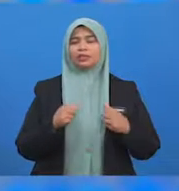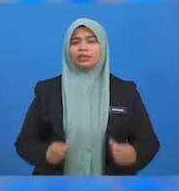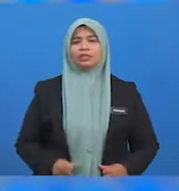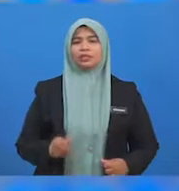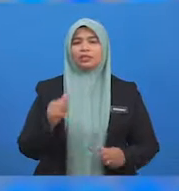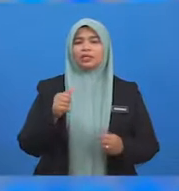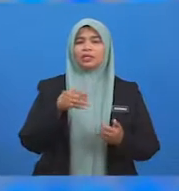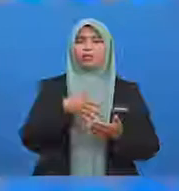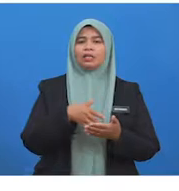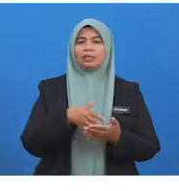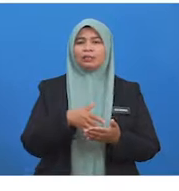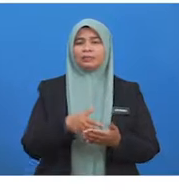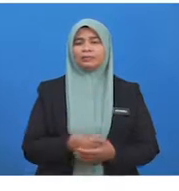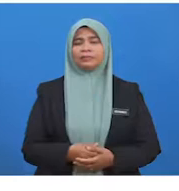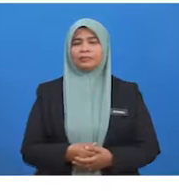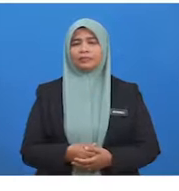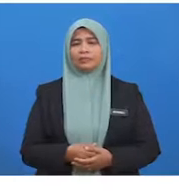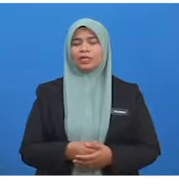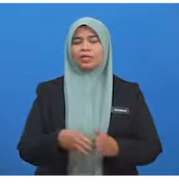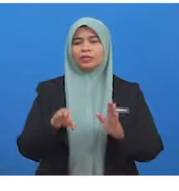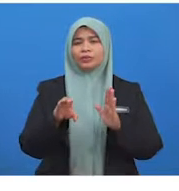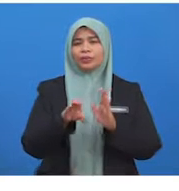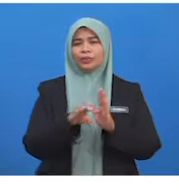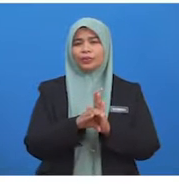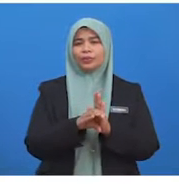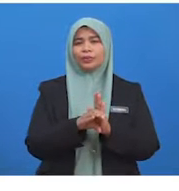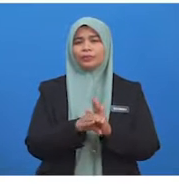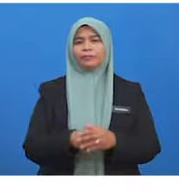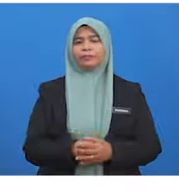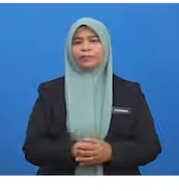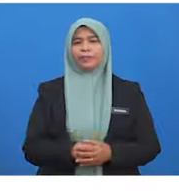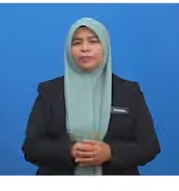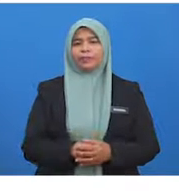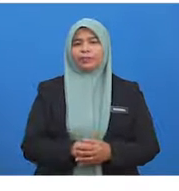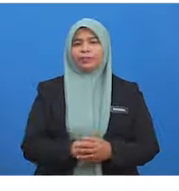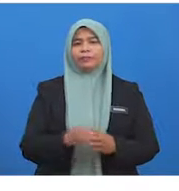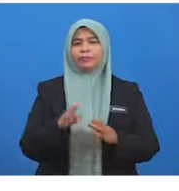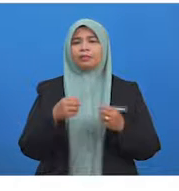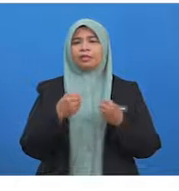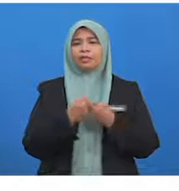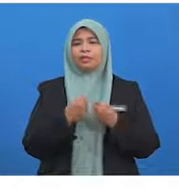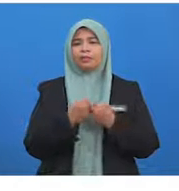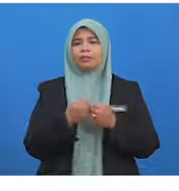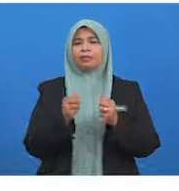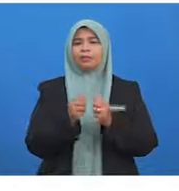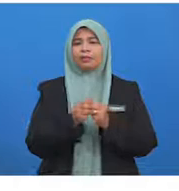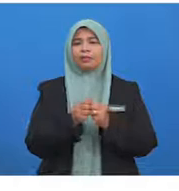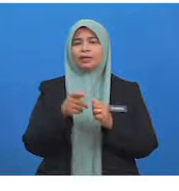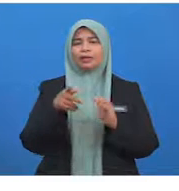kerelaan penjenayah tersebut. Contoh bagi situasi begini, apabila bergelut dengan